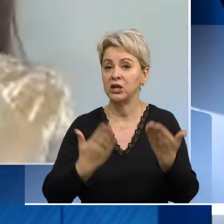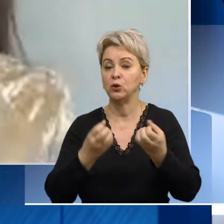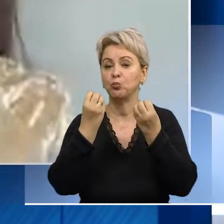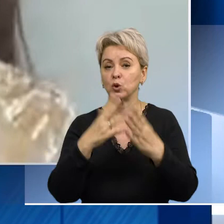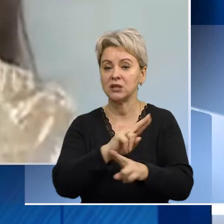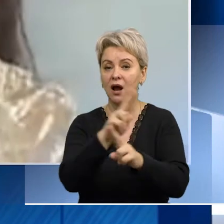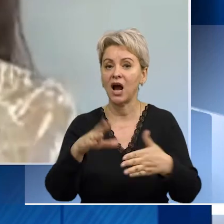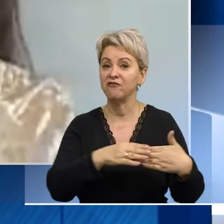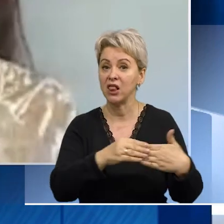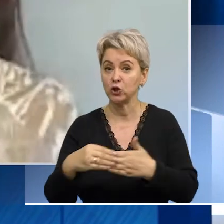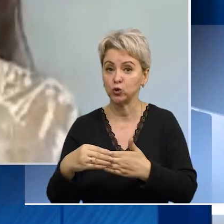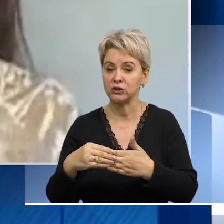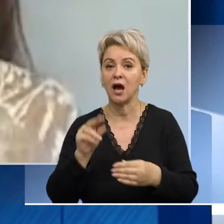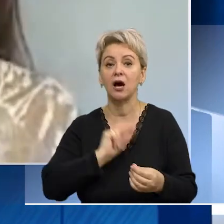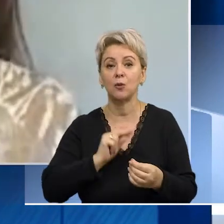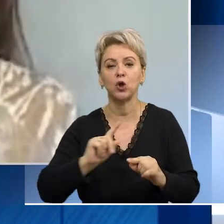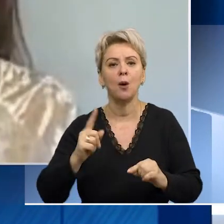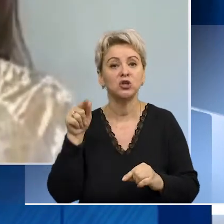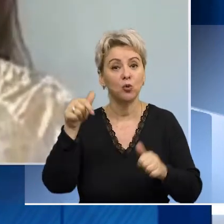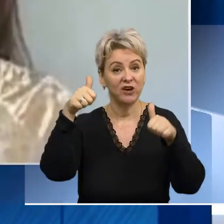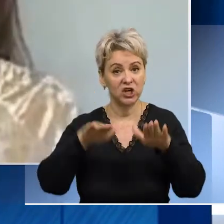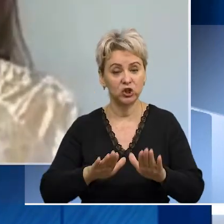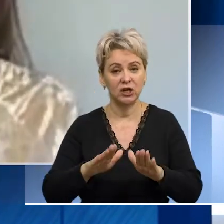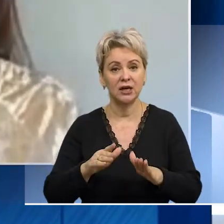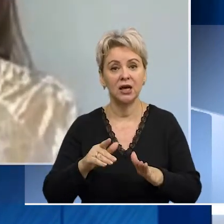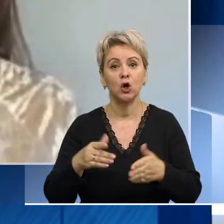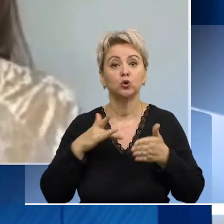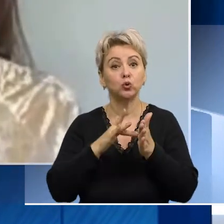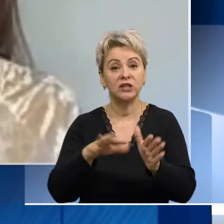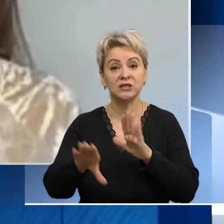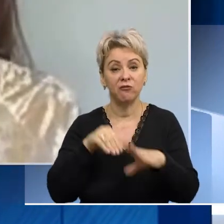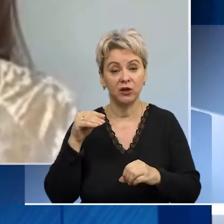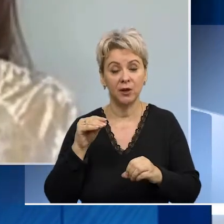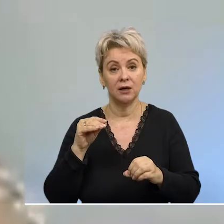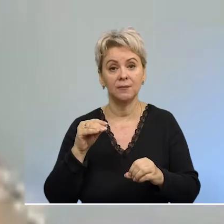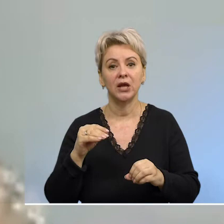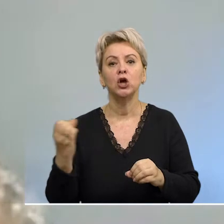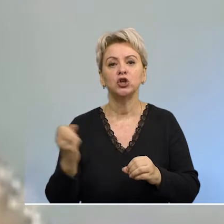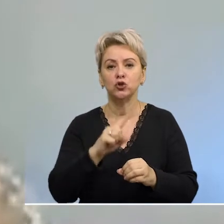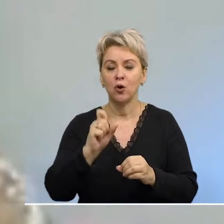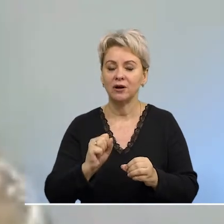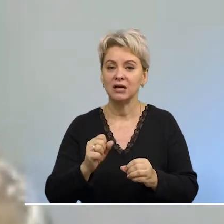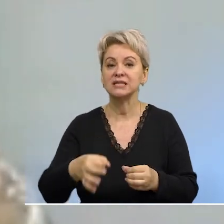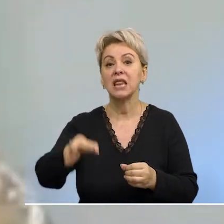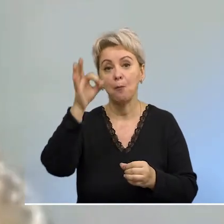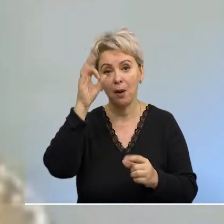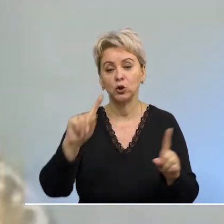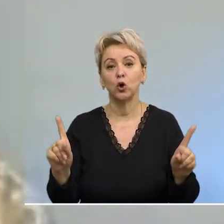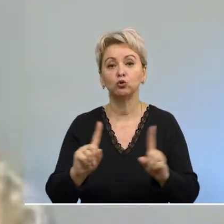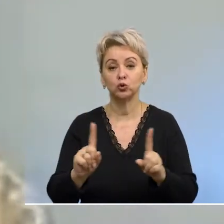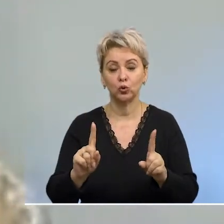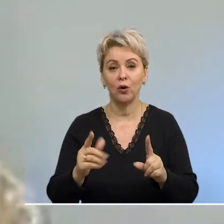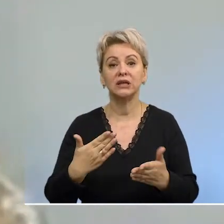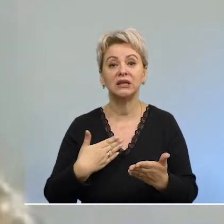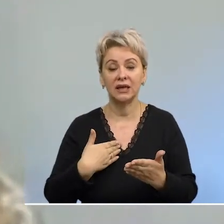или просто какая-то волонтерская работа? Почему вы решили пойти по туризму? Ну, еще раз напоминаю,